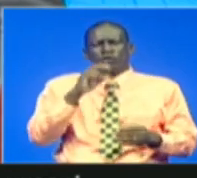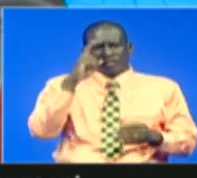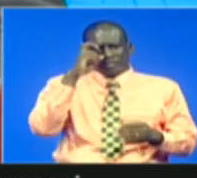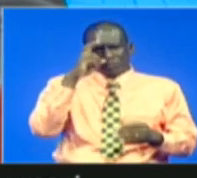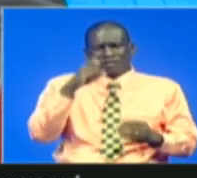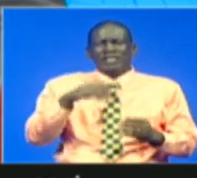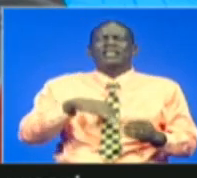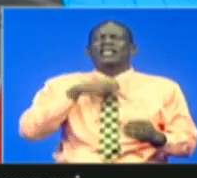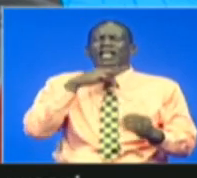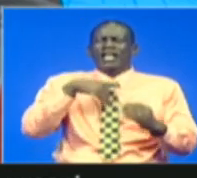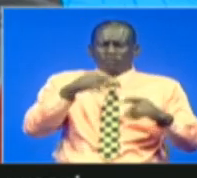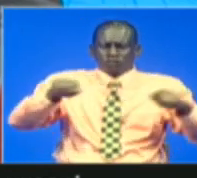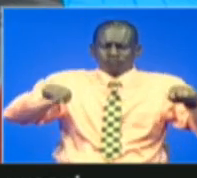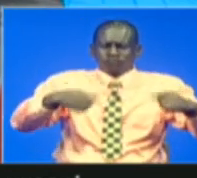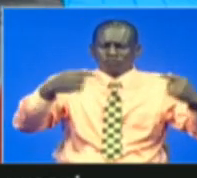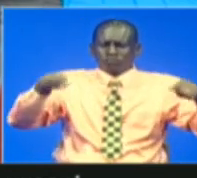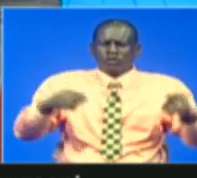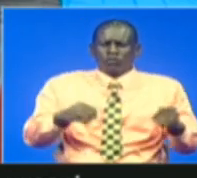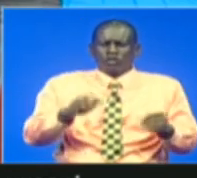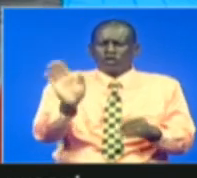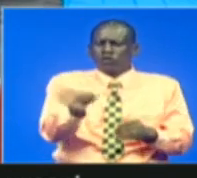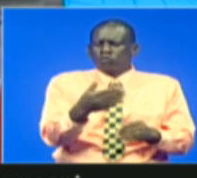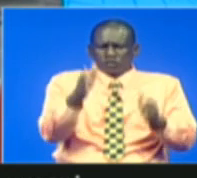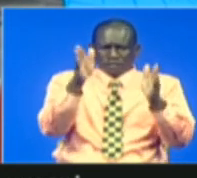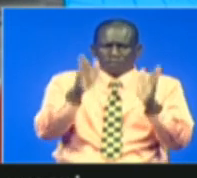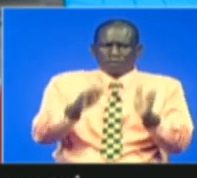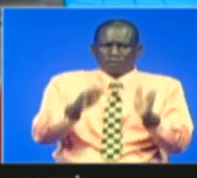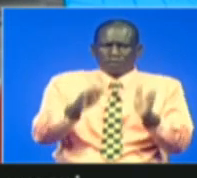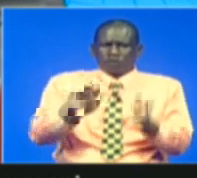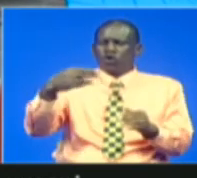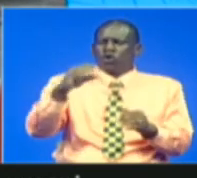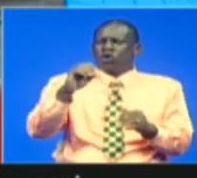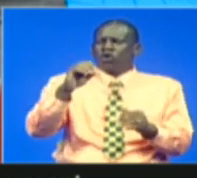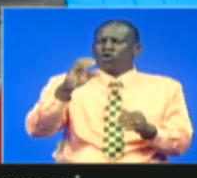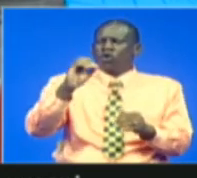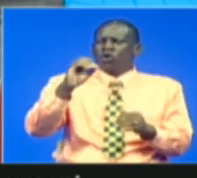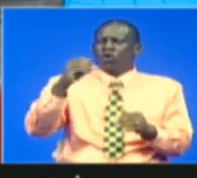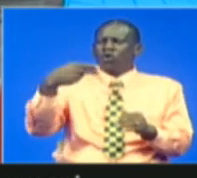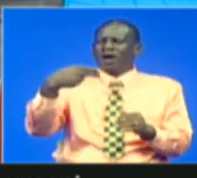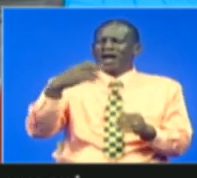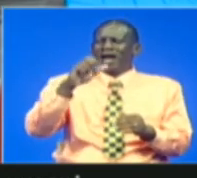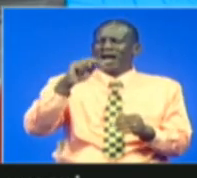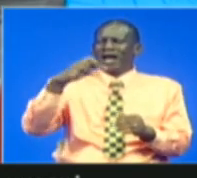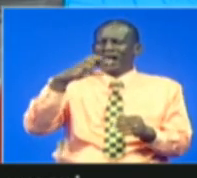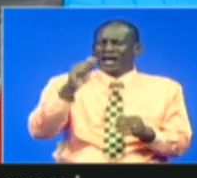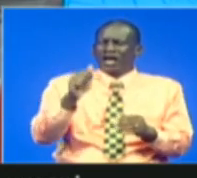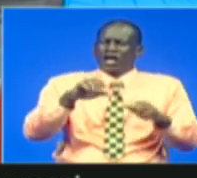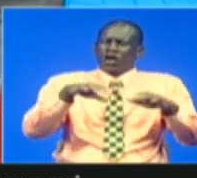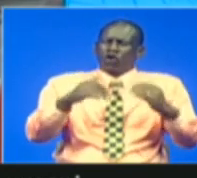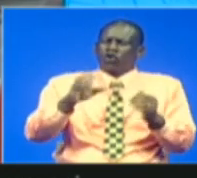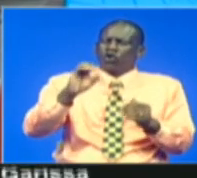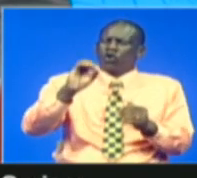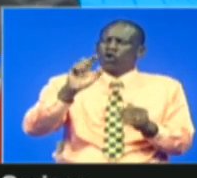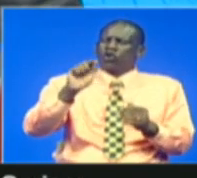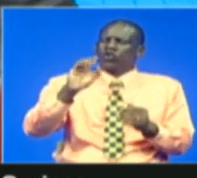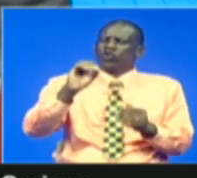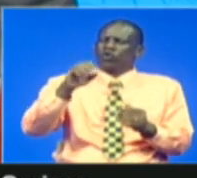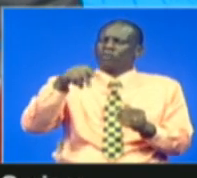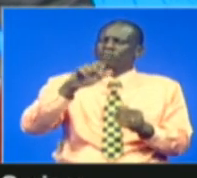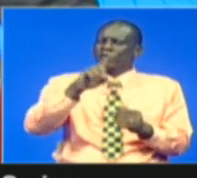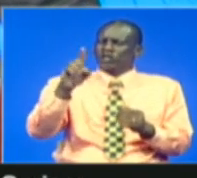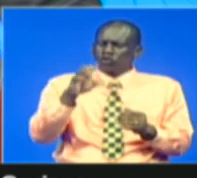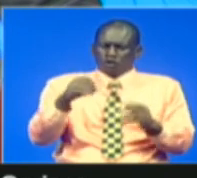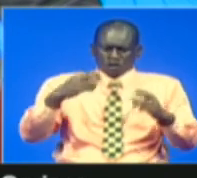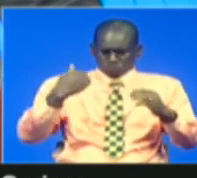na mwanamuziki wa kizazi kipya Henry Ohanga almaarufu Kamizo umefanyiwa uchunguzi wa maiti na kubaini chanzo cha